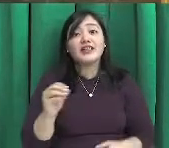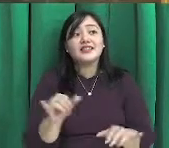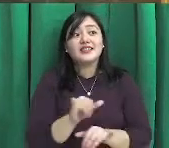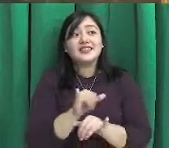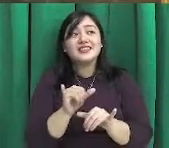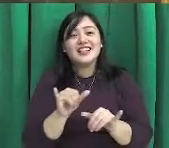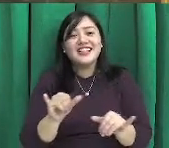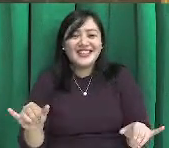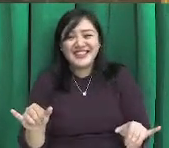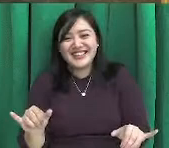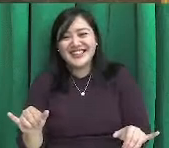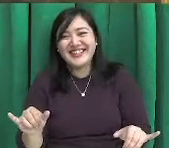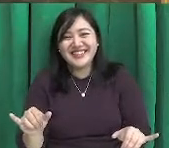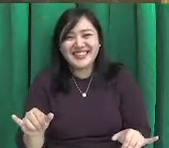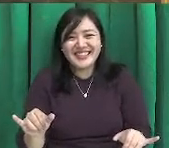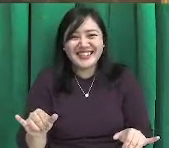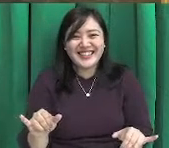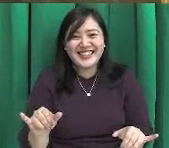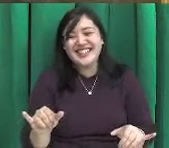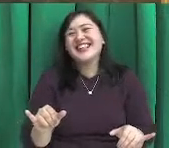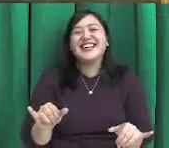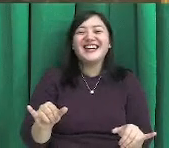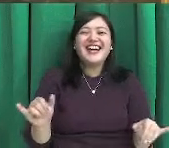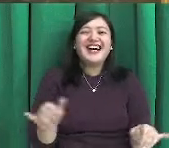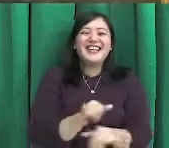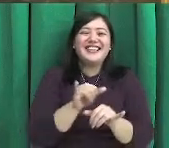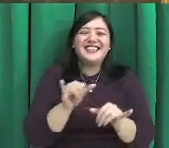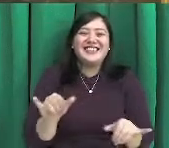mo ba pinagpalit? Pero alam mo,